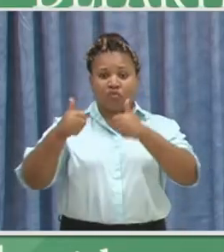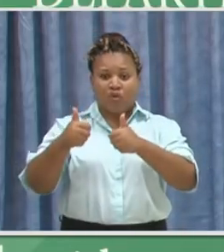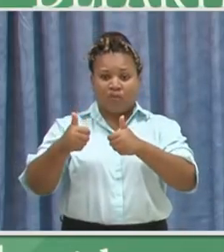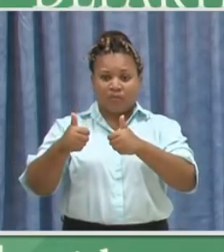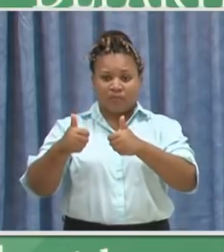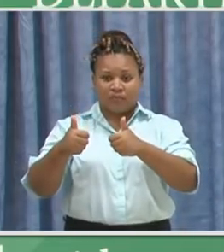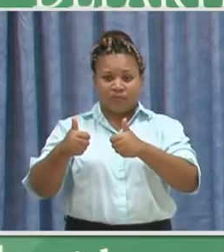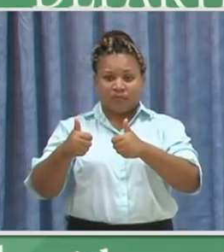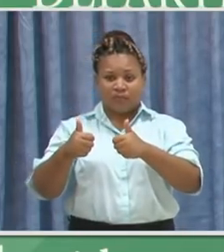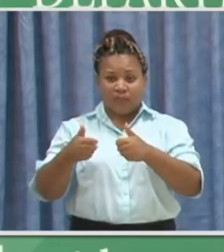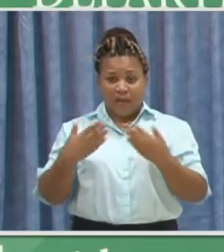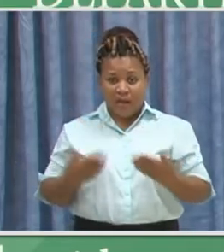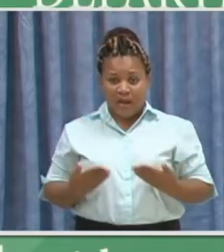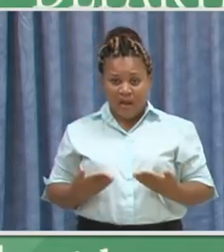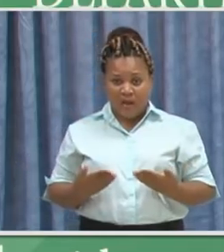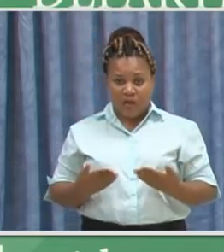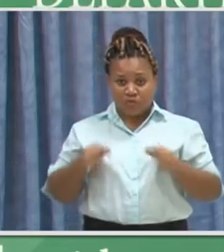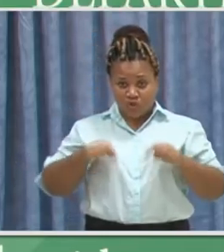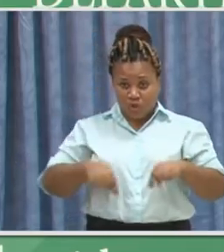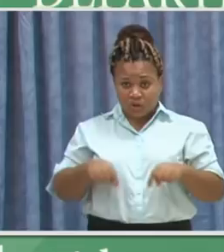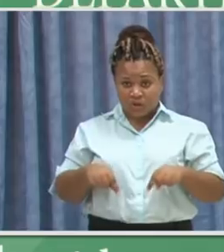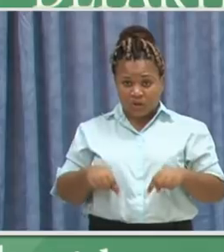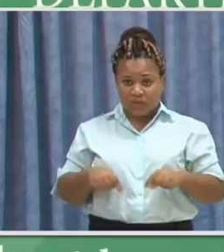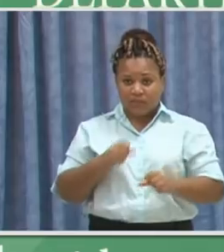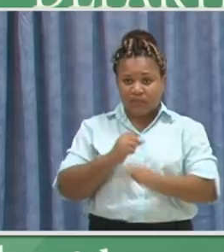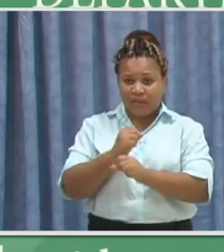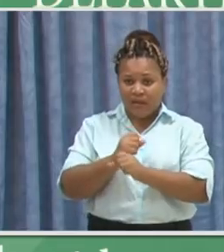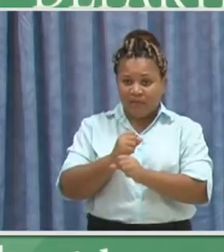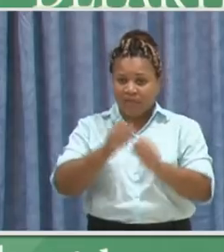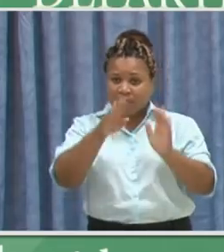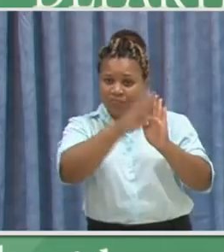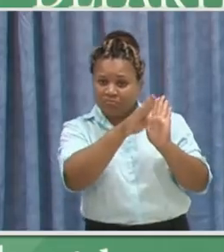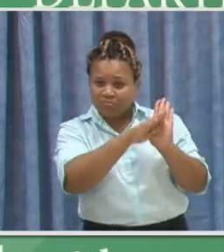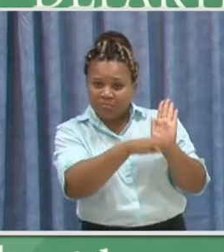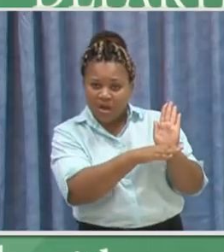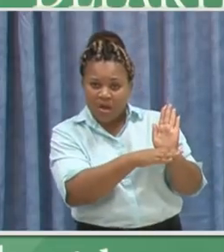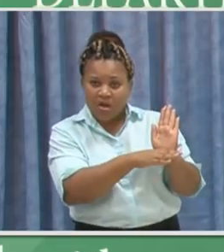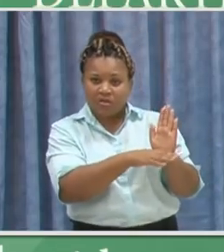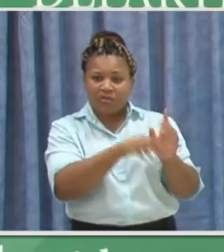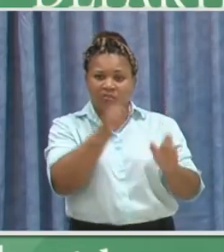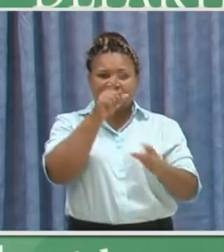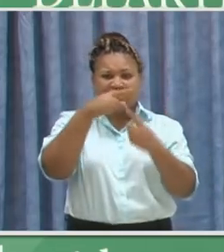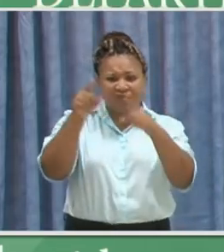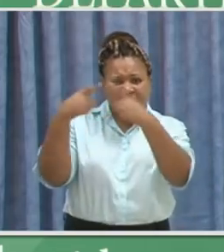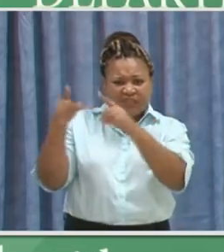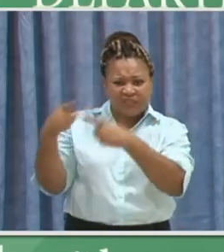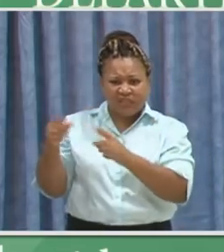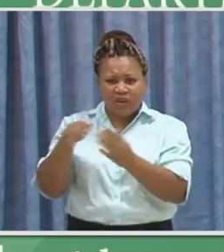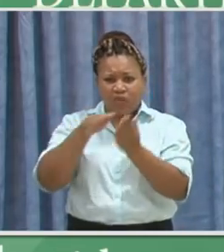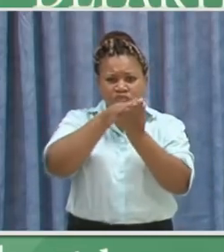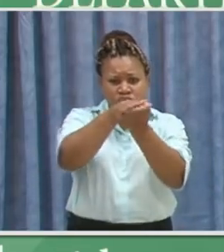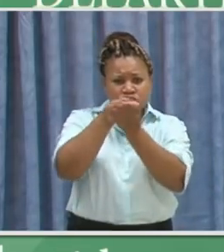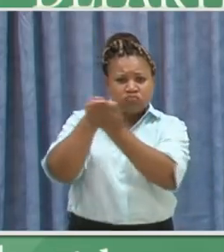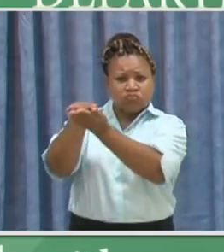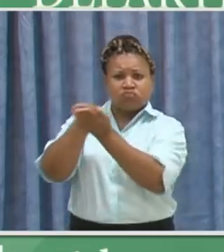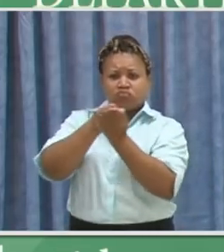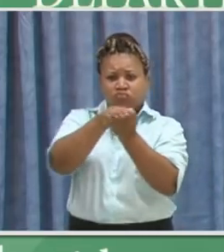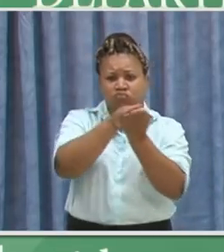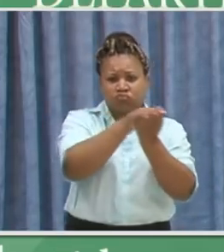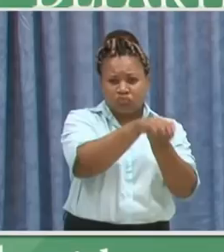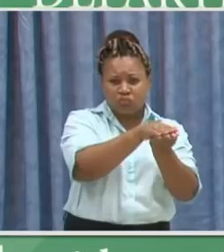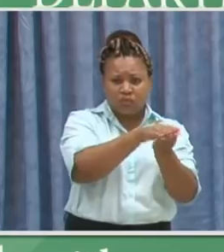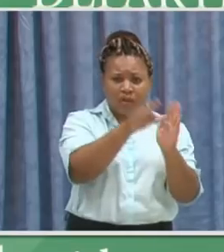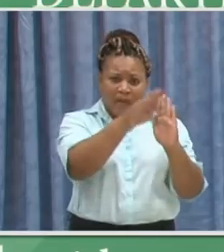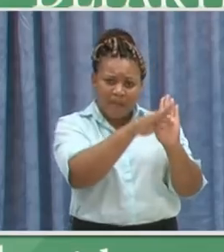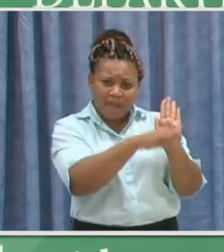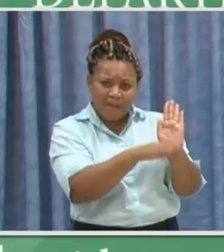les différents guidelines et plans que l'organisation soumet en suivant nos bonnes guidances que nous donnons. En tout, il y en a à